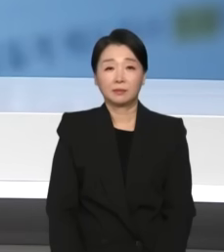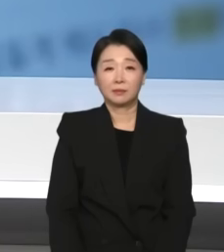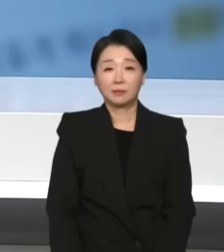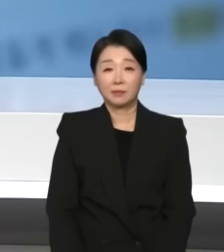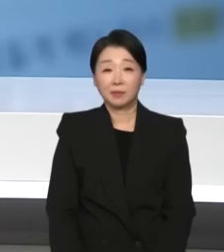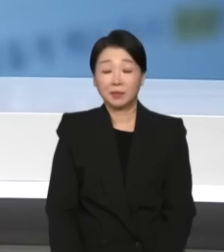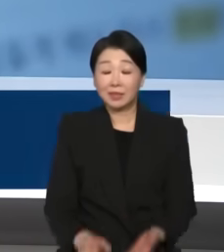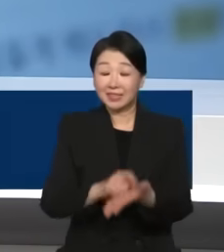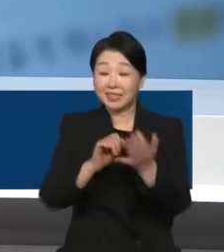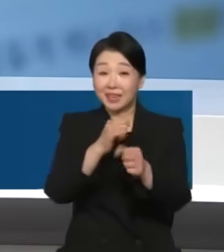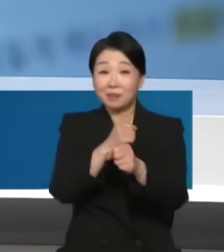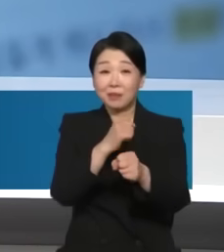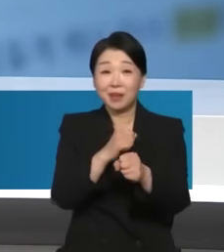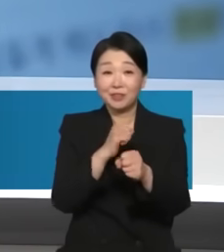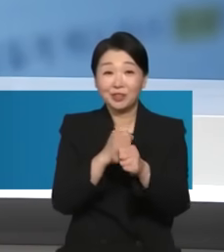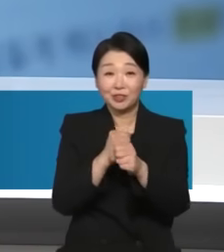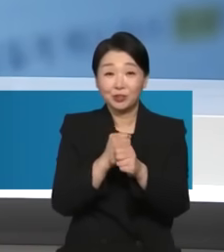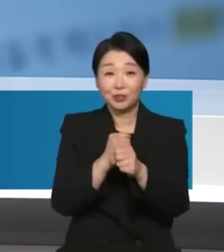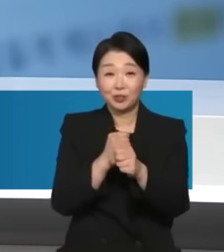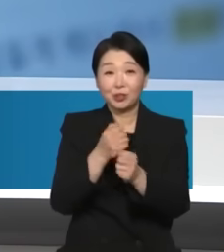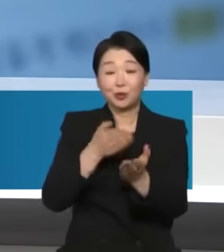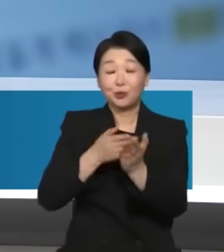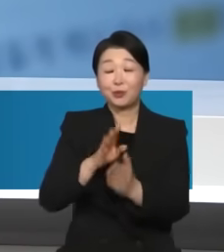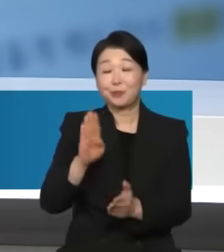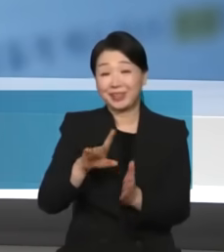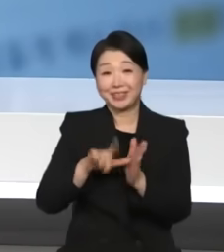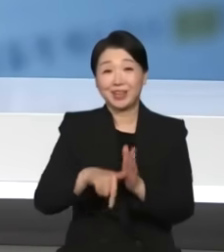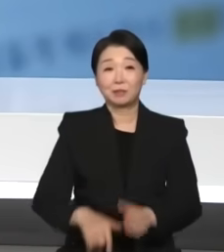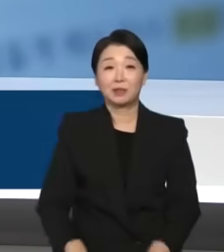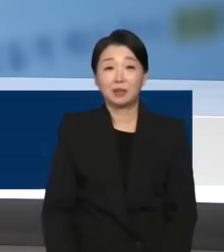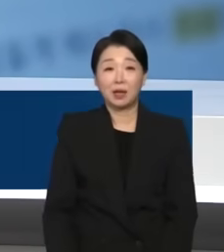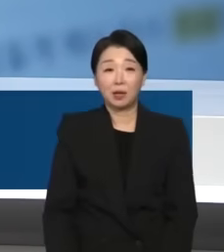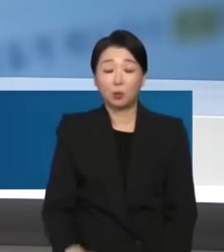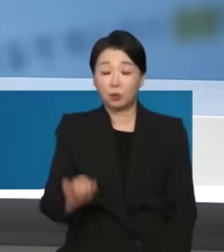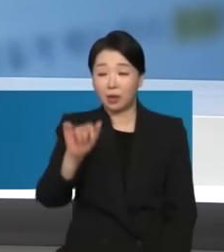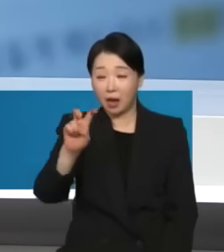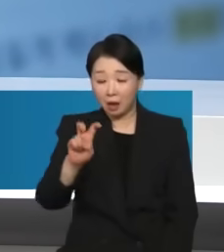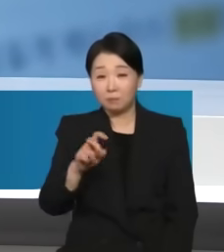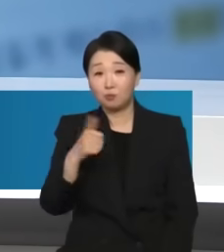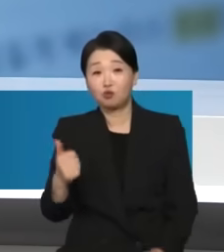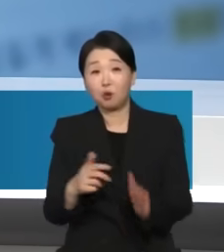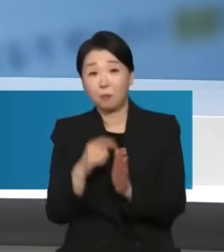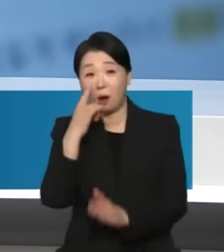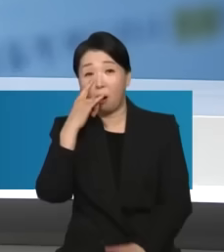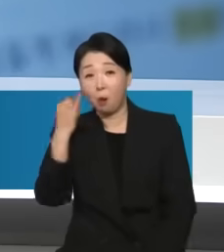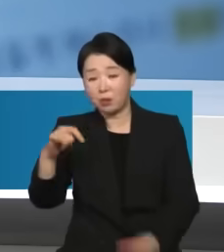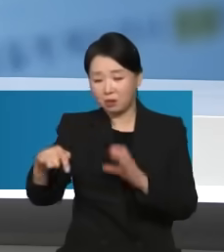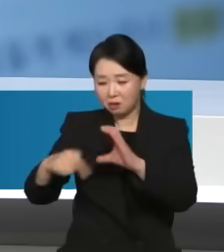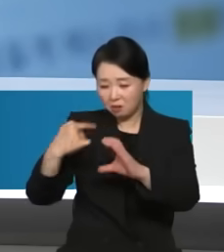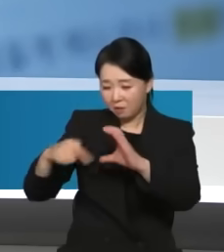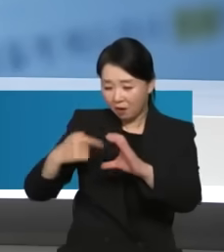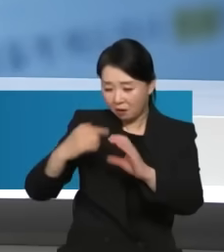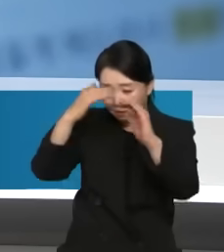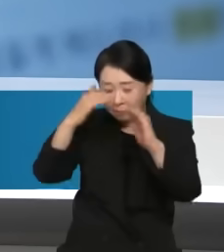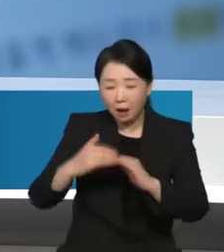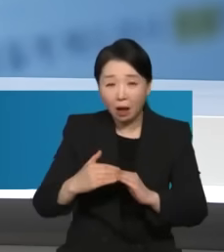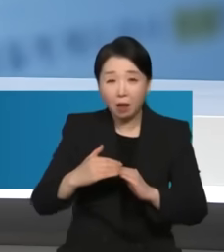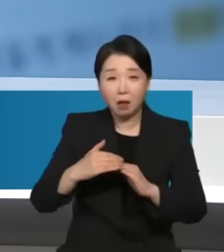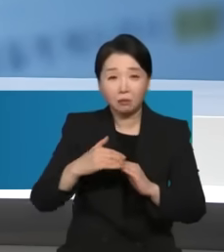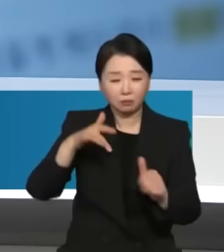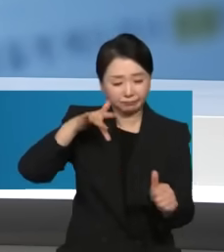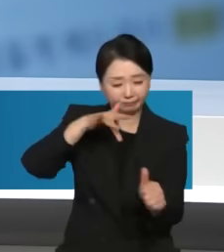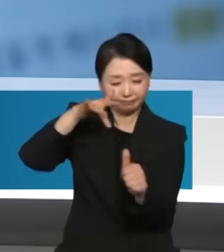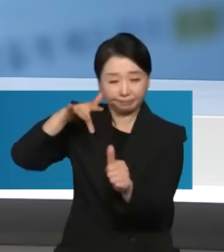탐사 기자들이 만드는 뉴스비 시간입니다. 오늘은 암으로 숨진 어머니의 이메일 수천 통에서 드러난 가스라이팅